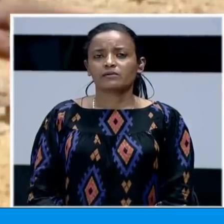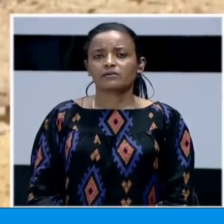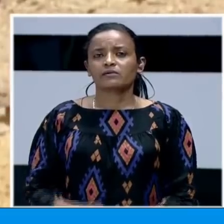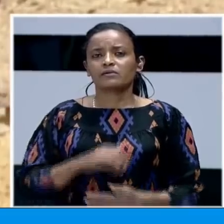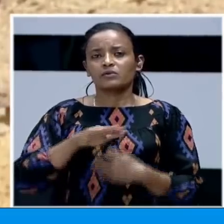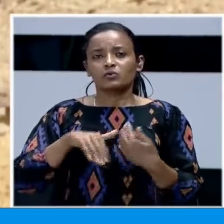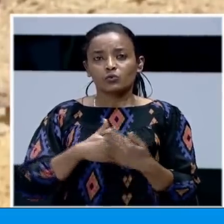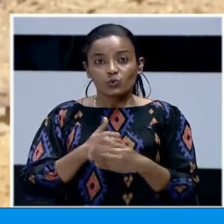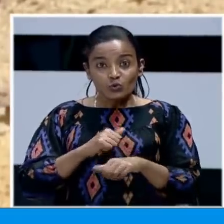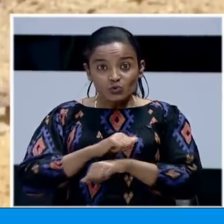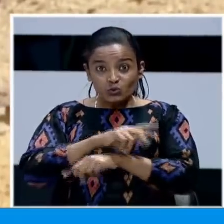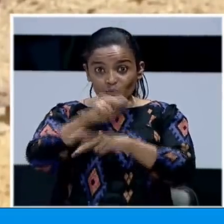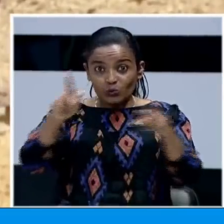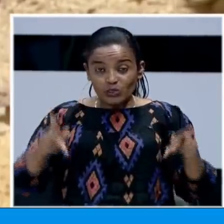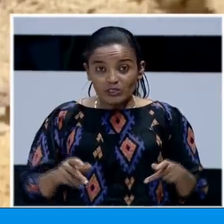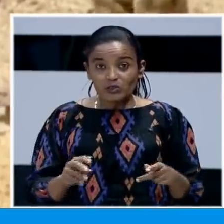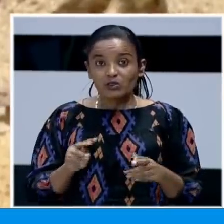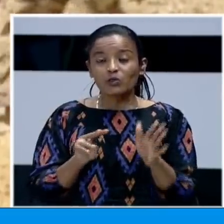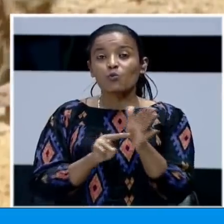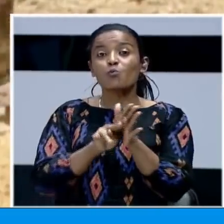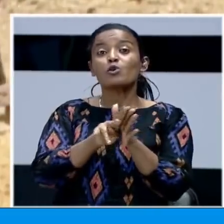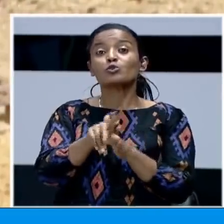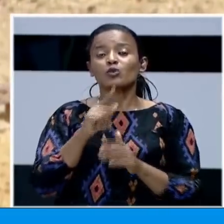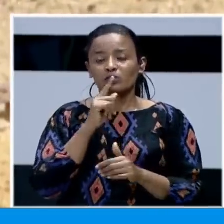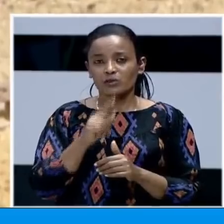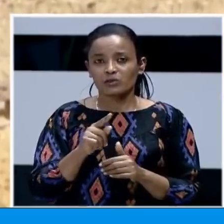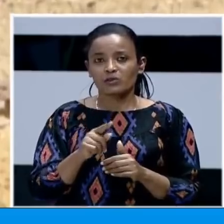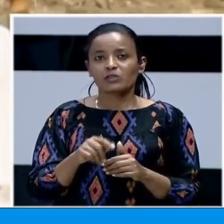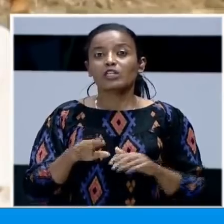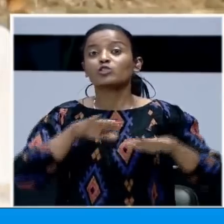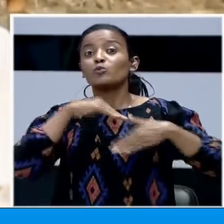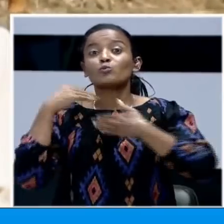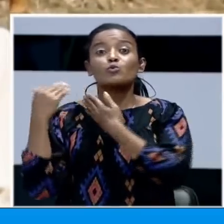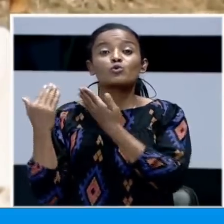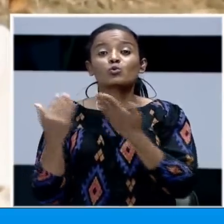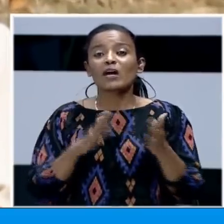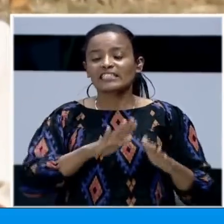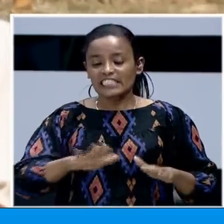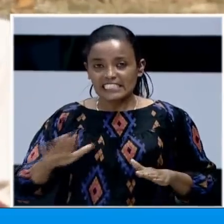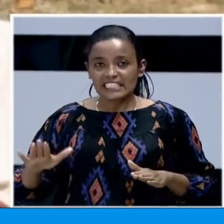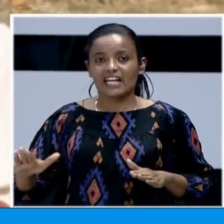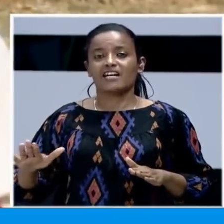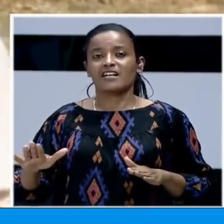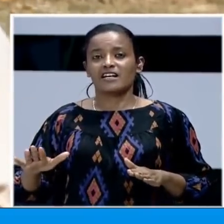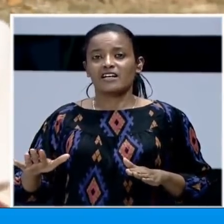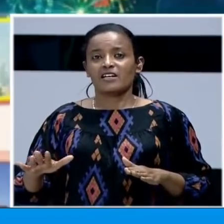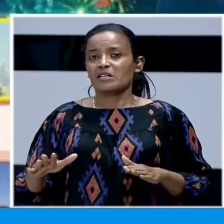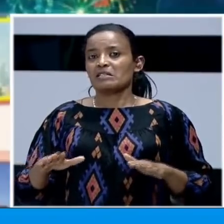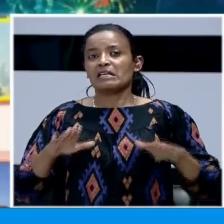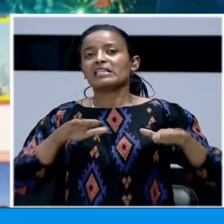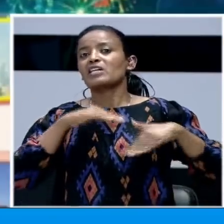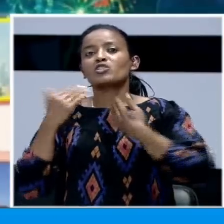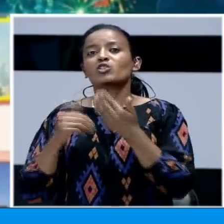ኩሉ ዝጎልጎልቲ ተትርእዎ ሙዝነይ ነይ መንደ ናይ ዘም ተሰውኡ ስዋት ደቅናሲ ዳርጋ ዘይ